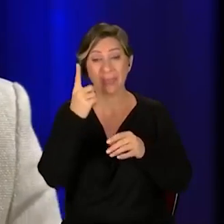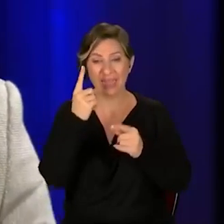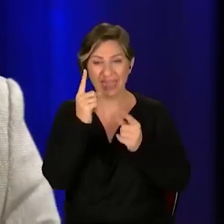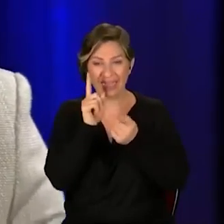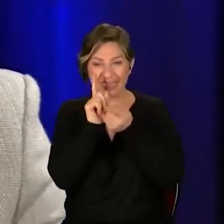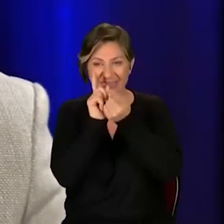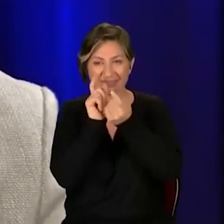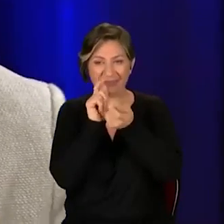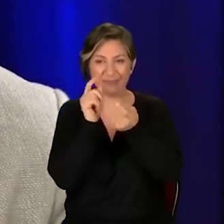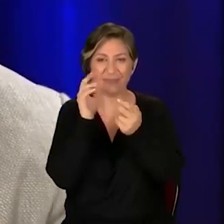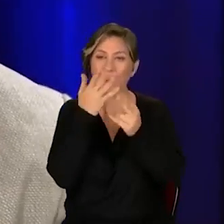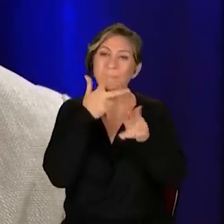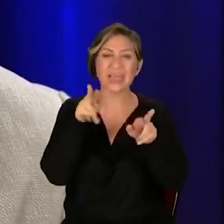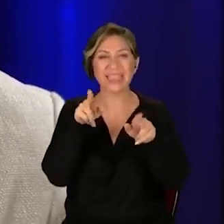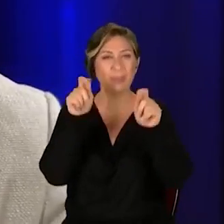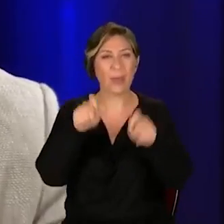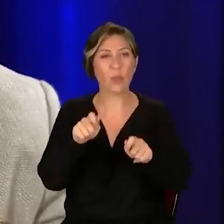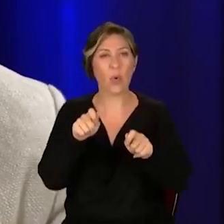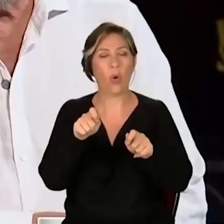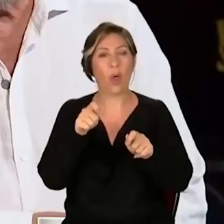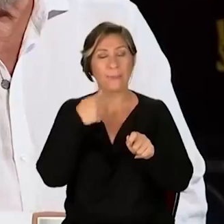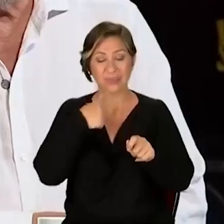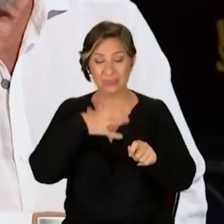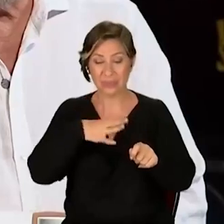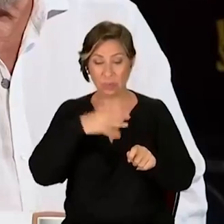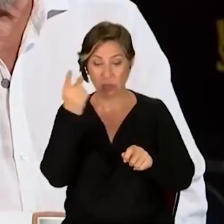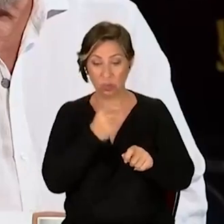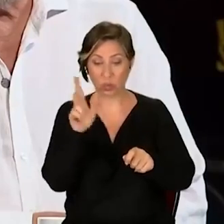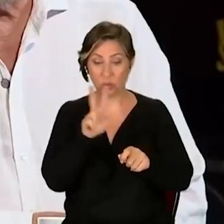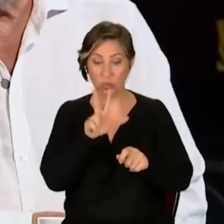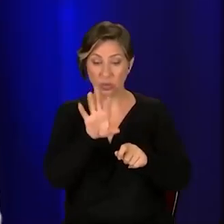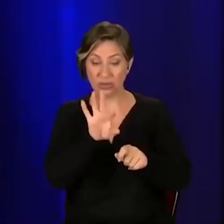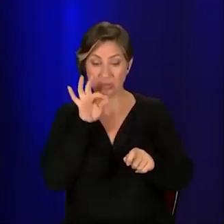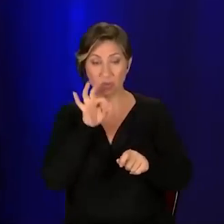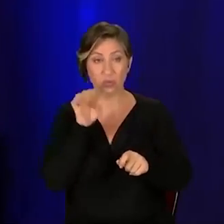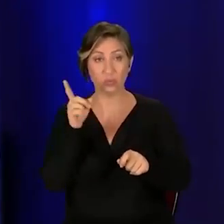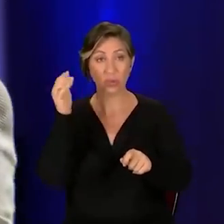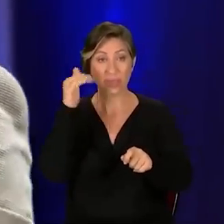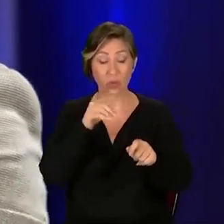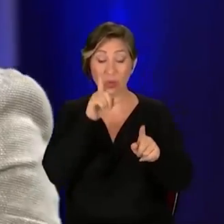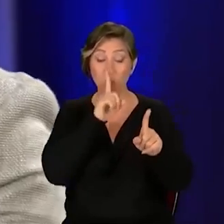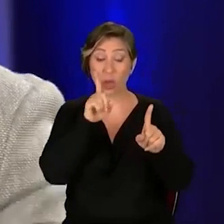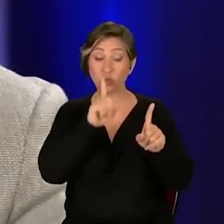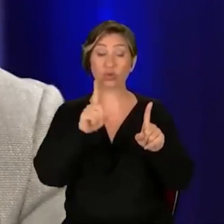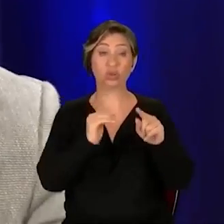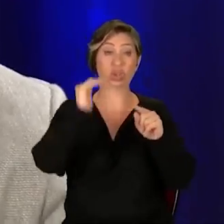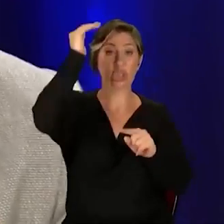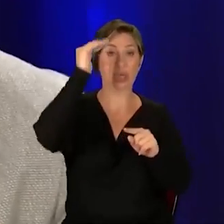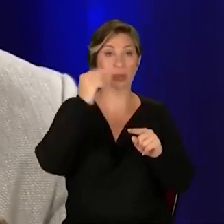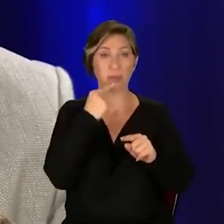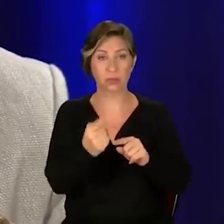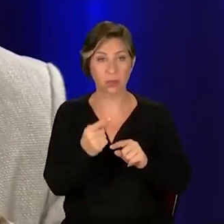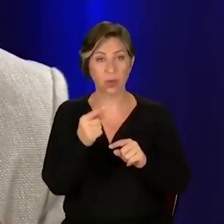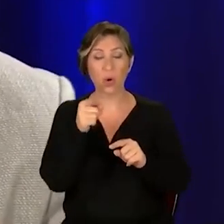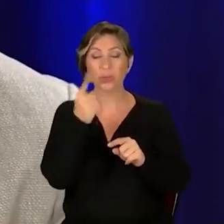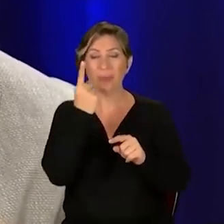yapıyor. Evet, yani, evet. Yani oradaki diyor bizim istediğimiz ölçünün %30'u diyor. Buraya geldiği zaman %100'lere çıkacak diyor. Oradaki